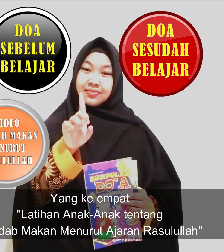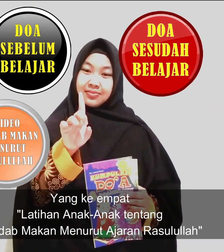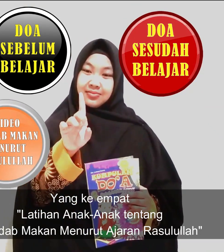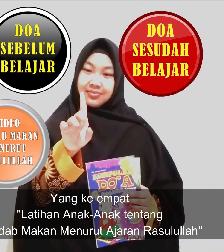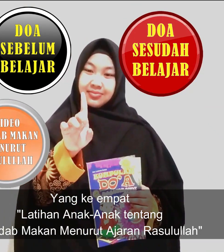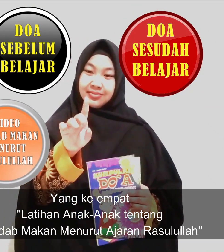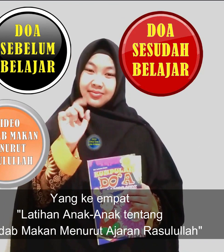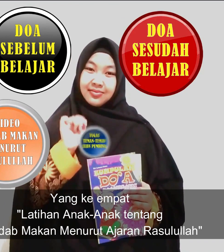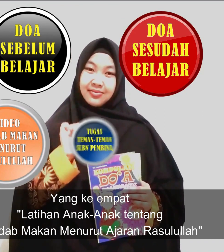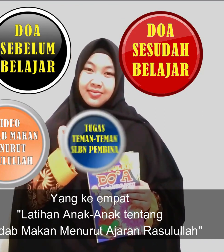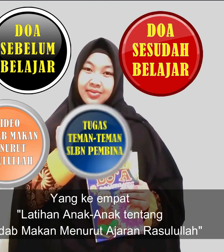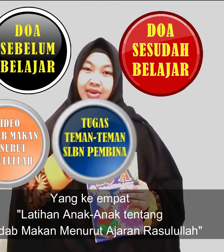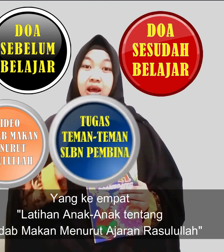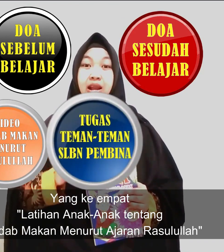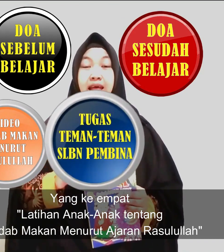keempat,